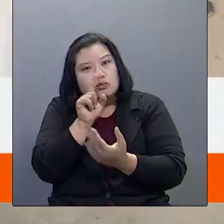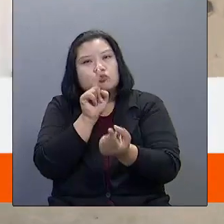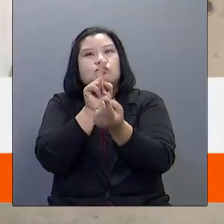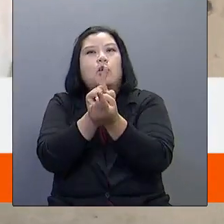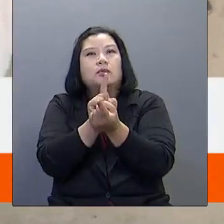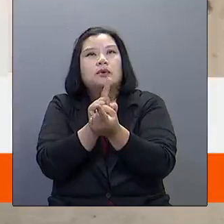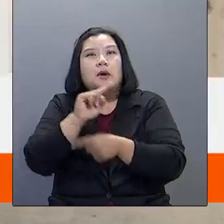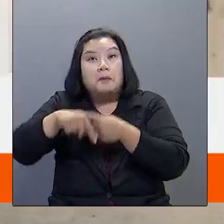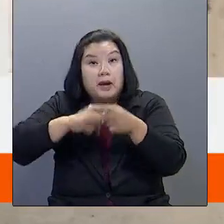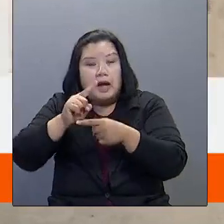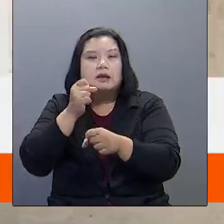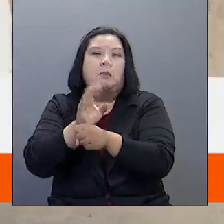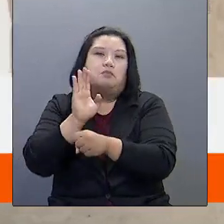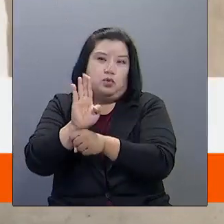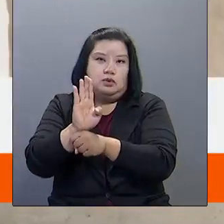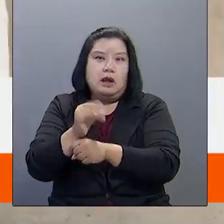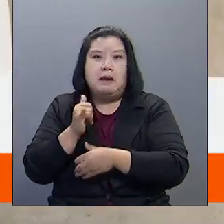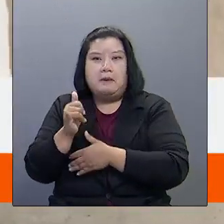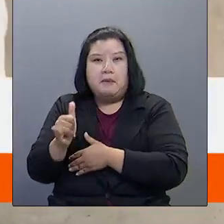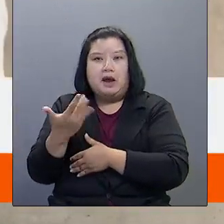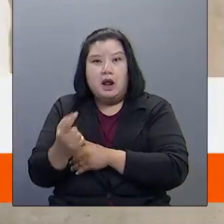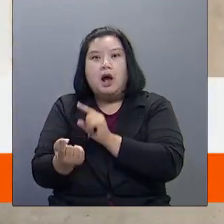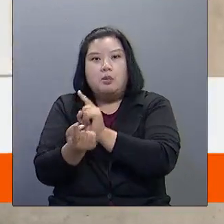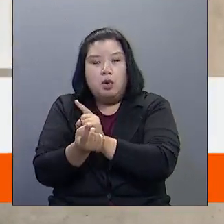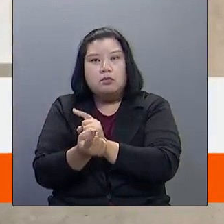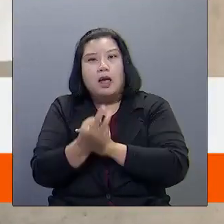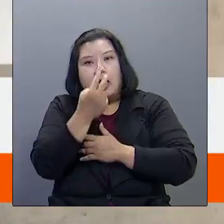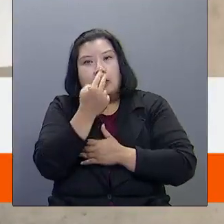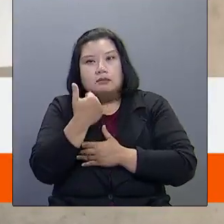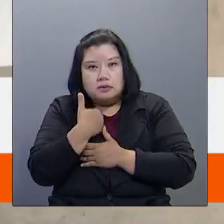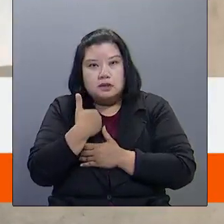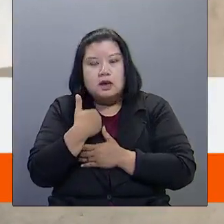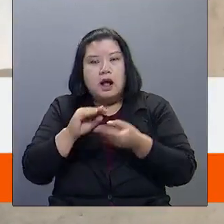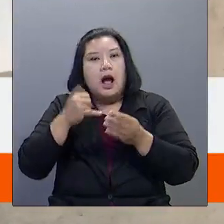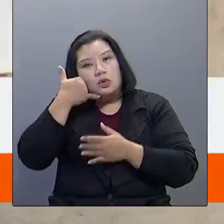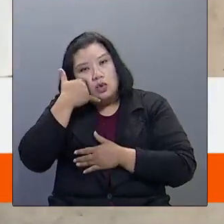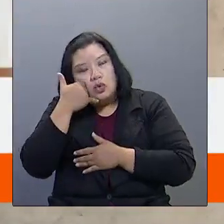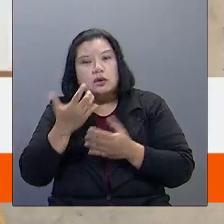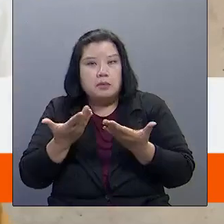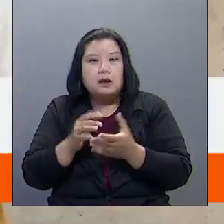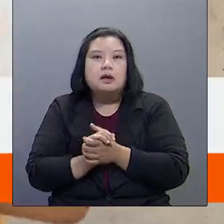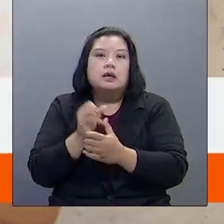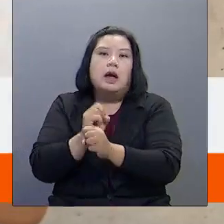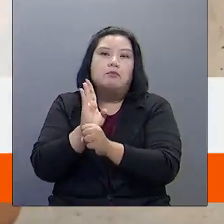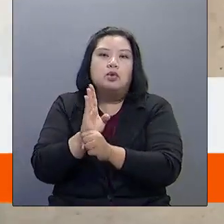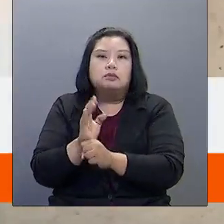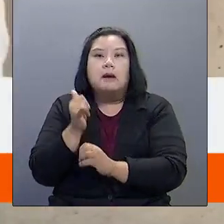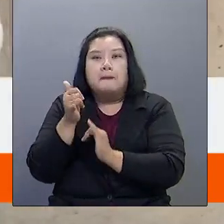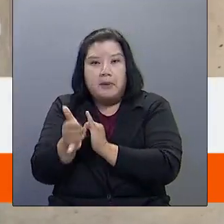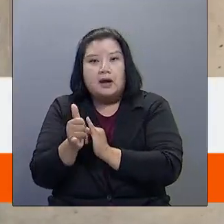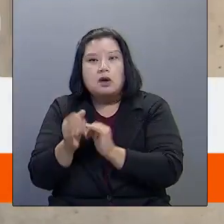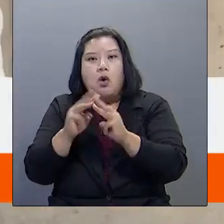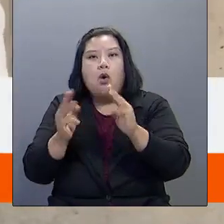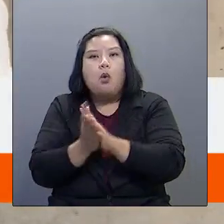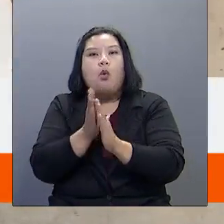ำบุญครั้งแรกที่เจอได้ร่วมงานหรือว่าติดต่อกับพี่ใหญ่โดยมีเบอร์มีอะไรกันนะคือไปทำบุญที่วัดเด่นเจ